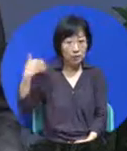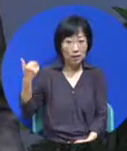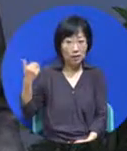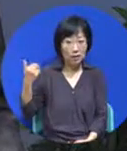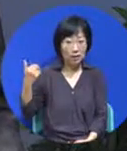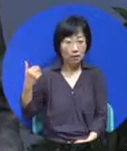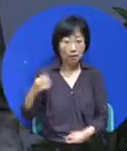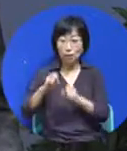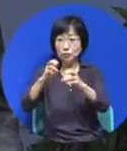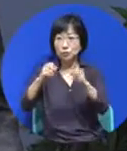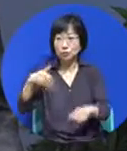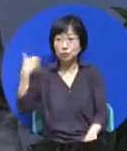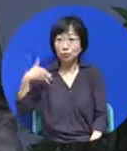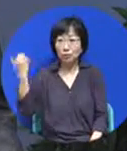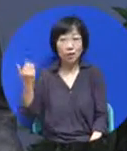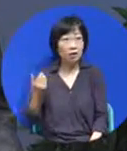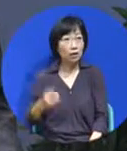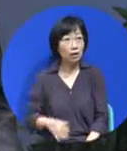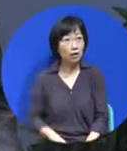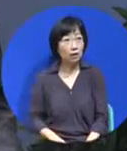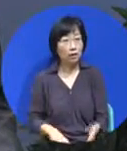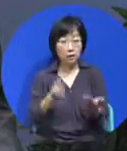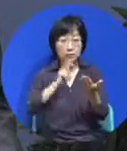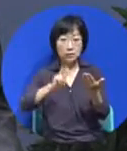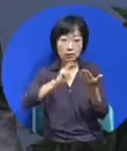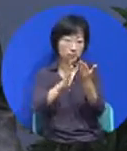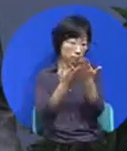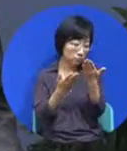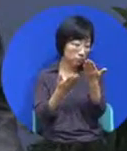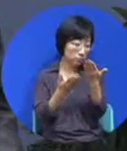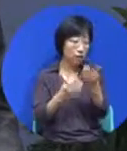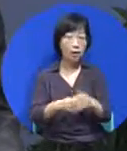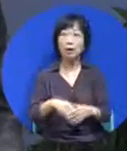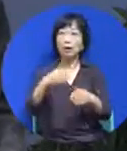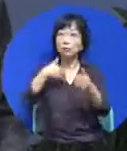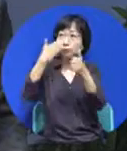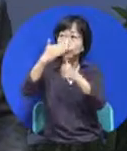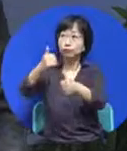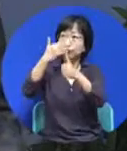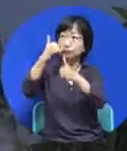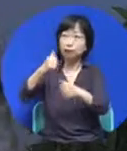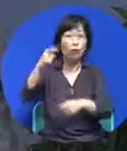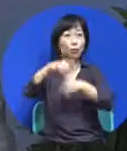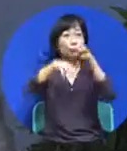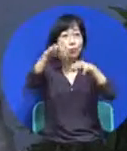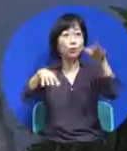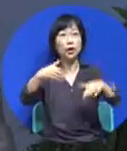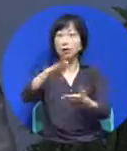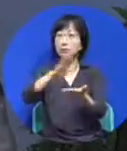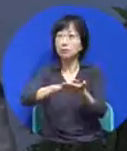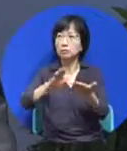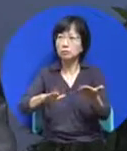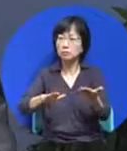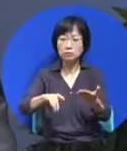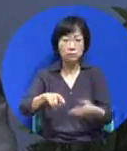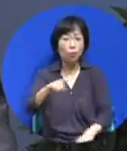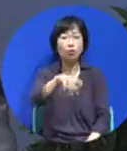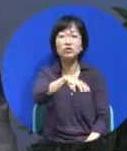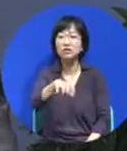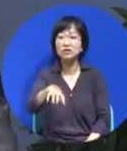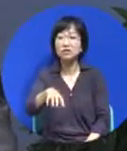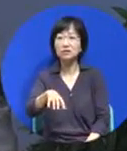부름받아 나서니면 어디든지 가 우리 어디로 가? If you don't know the gospel, you don't know about anything about evangelism, and you sing songs about your calling, what does